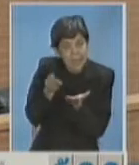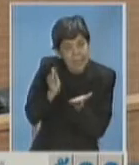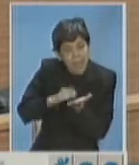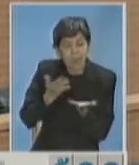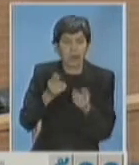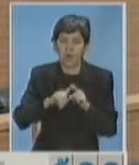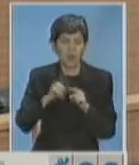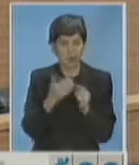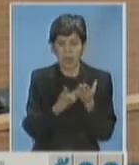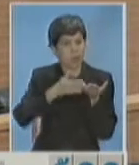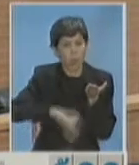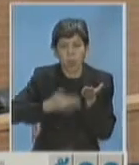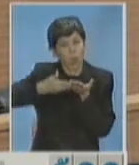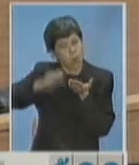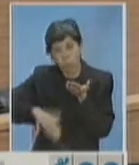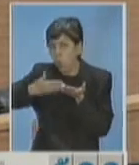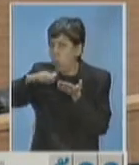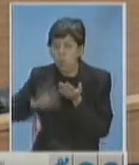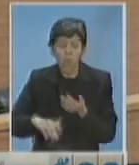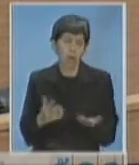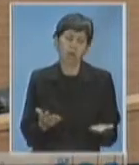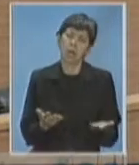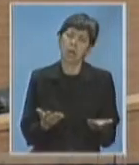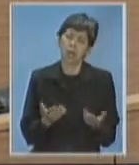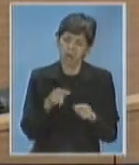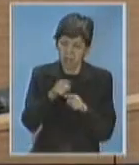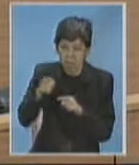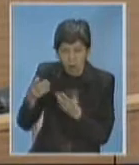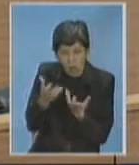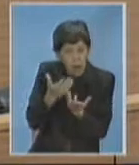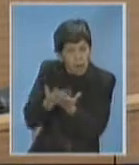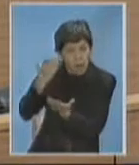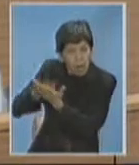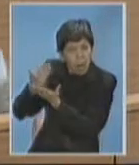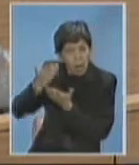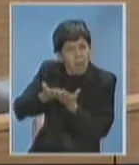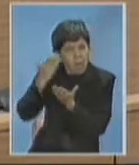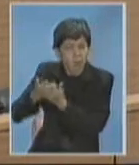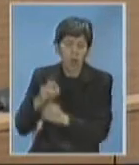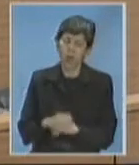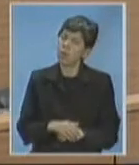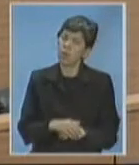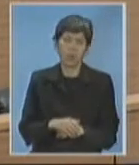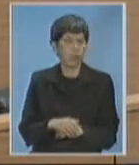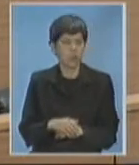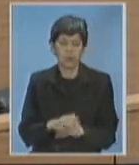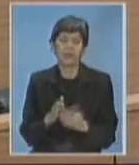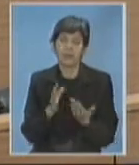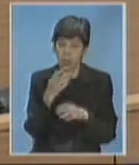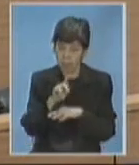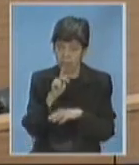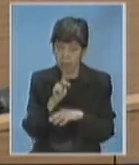เกษตรทุกชนิดมีราคาถูกลงแต่สินค้าทุกอย่างมีราคาแพงขึ้นแพงขึ้นแพงขึ้นมากท่านประธ